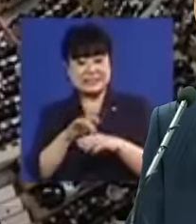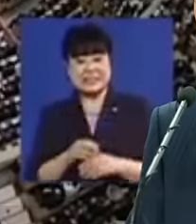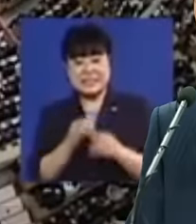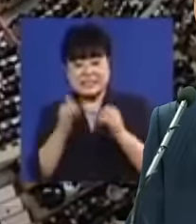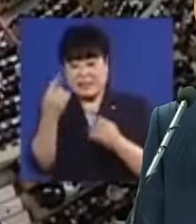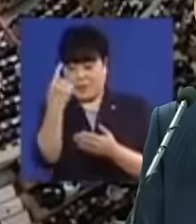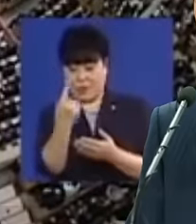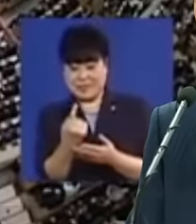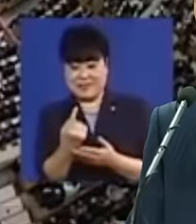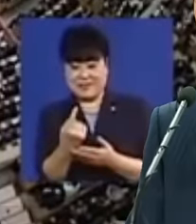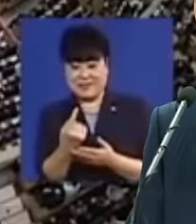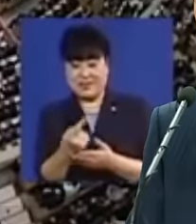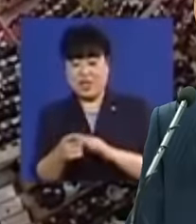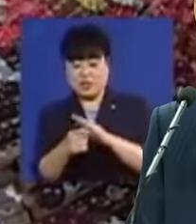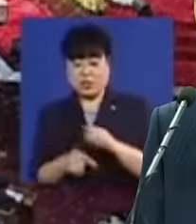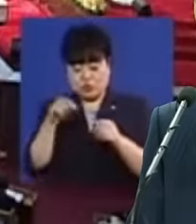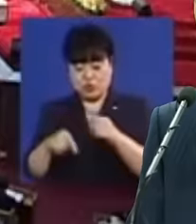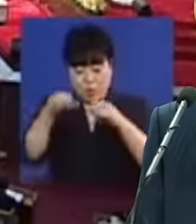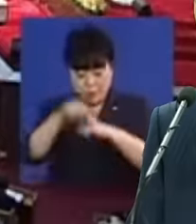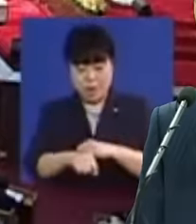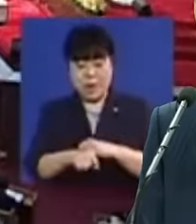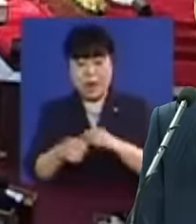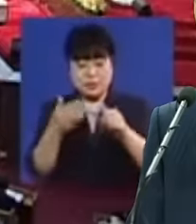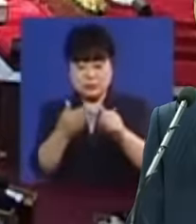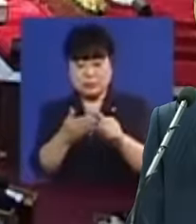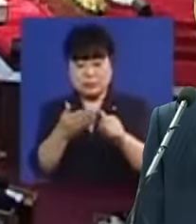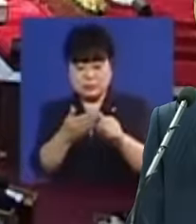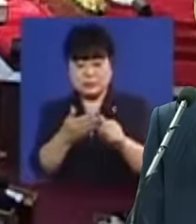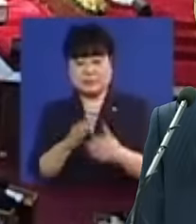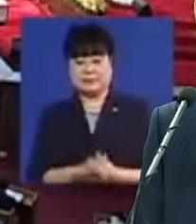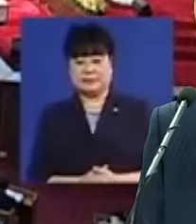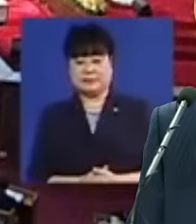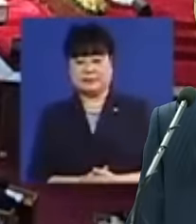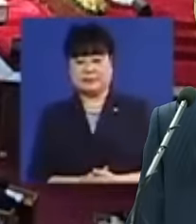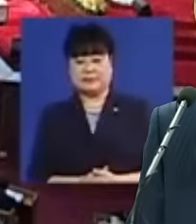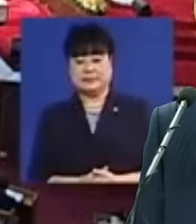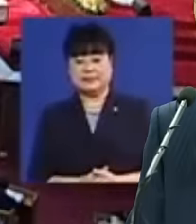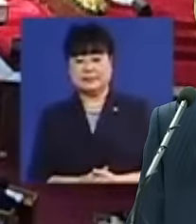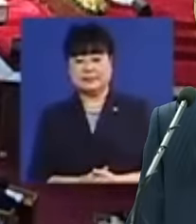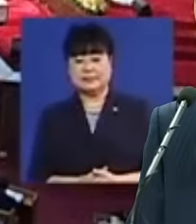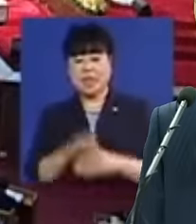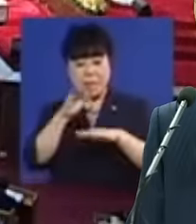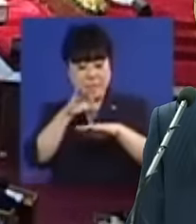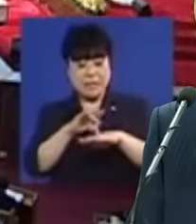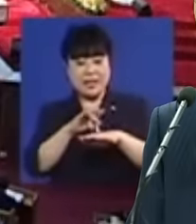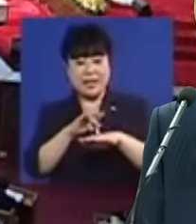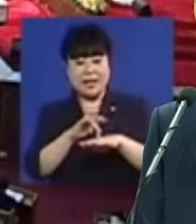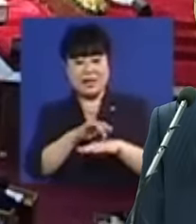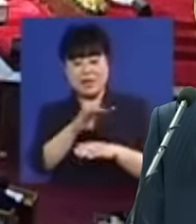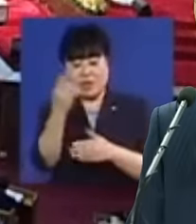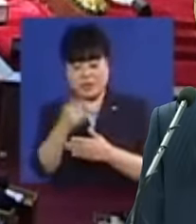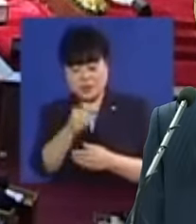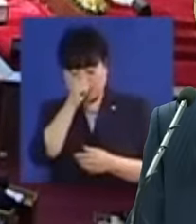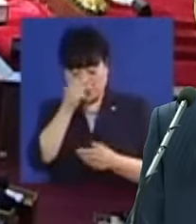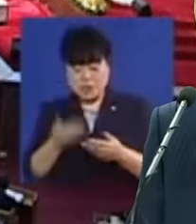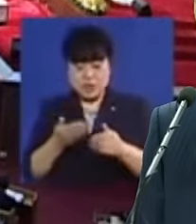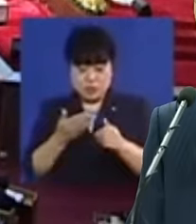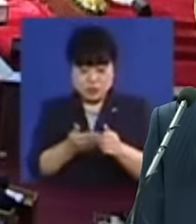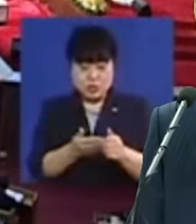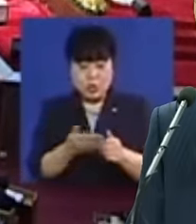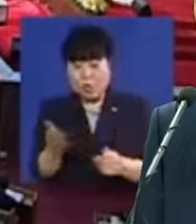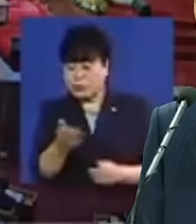인류에게 와서 도둑질하고 죽이고 멸망시키는 일을 하는 것입니다. 마귀가 우리에게 와서 좋은 일을 해주는 일은